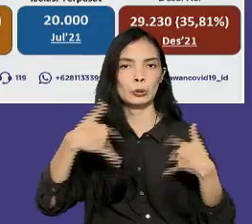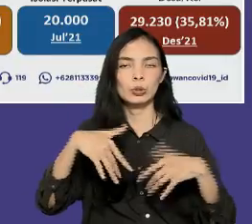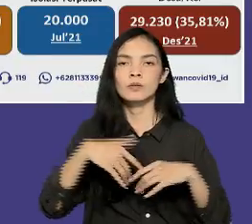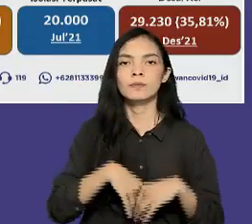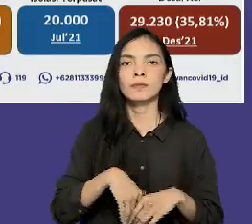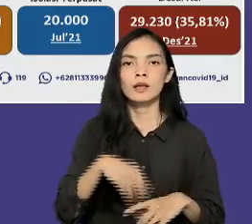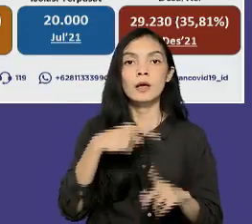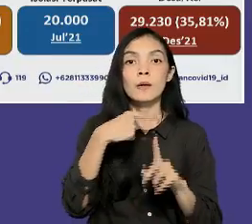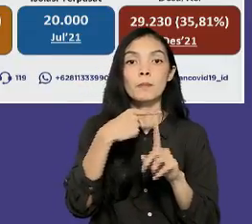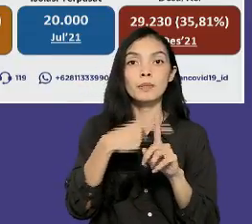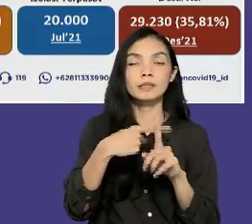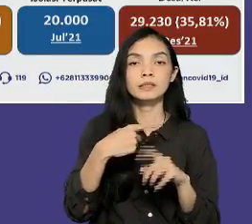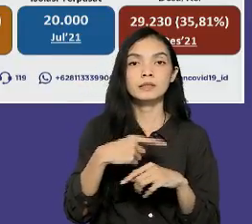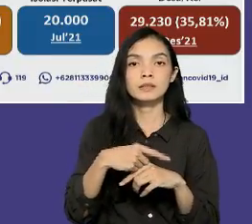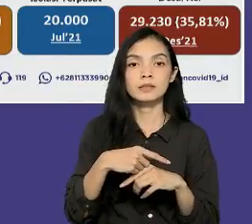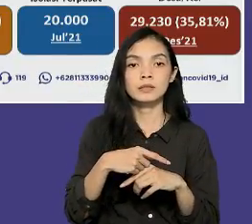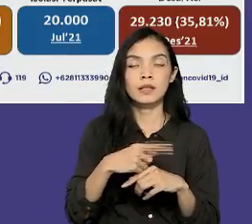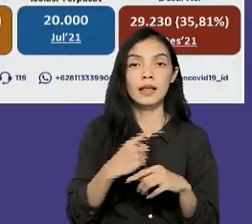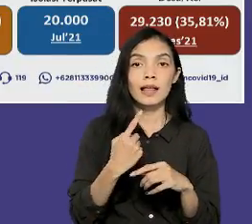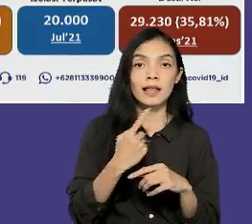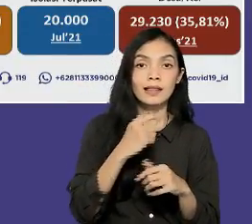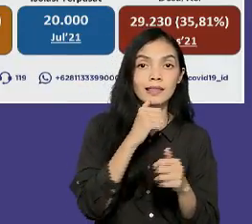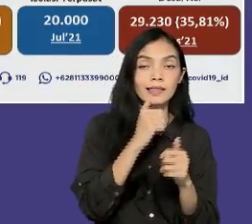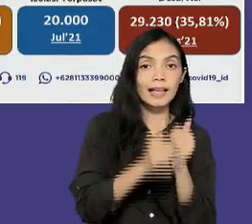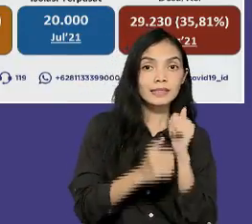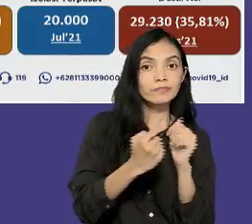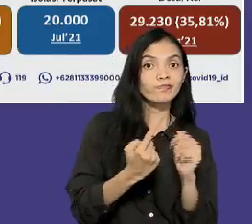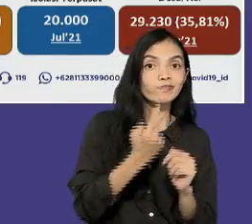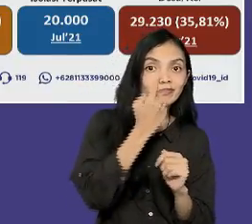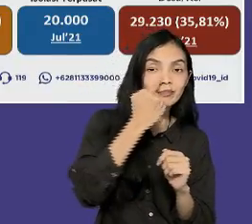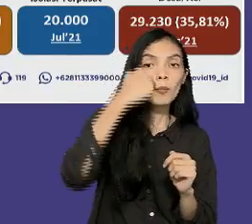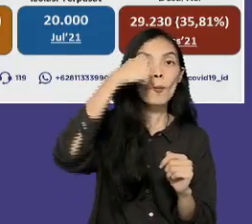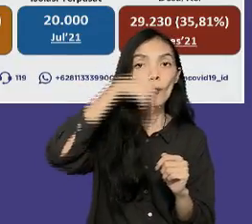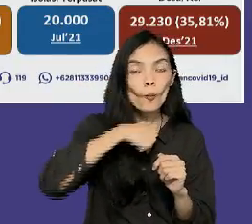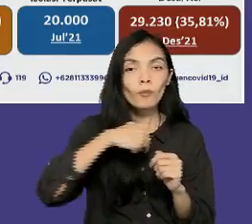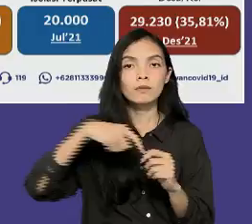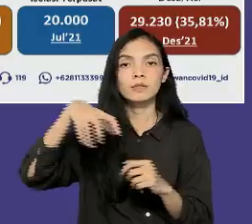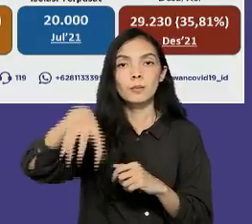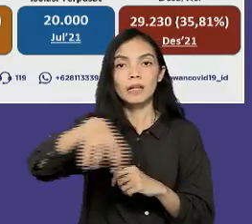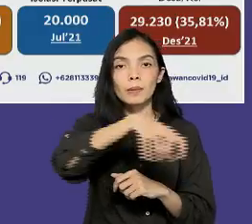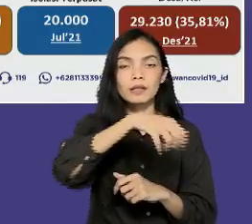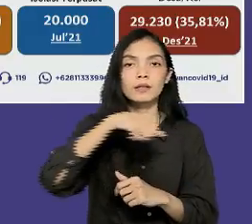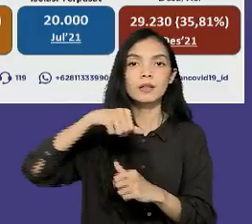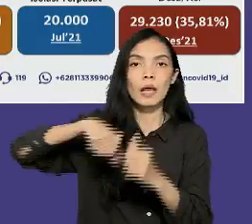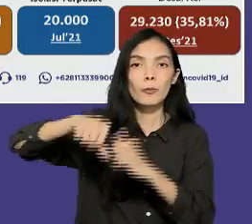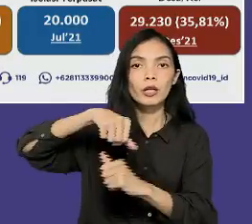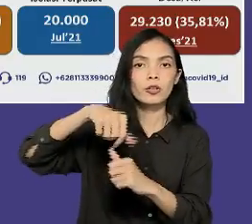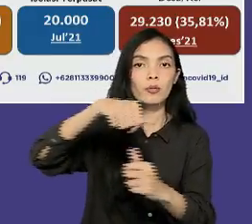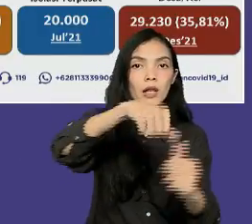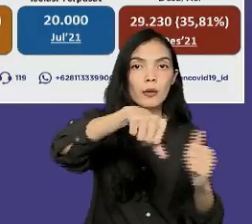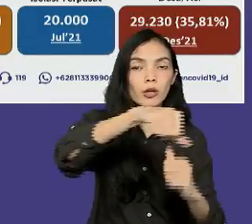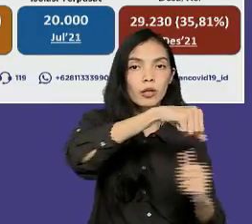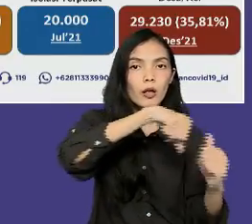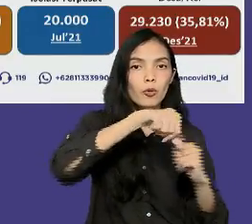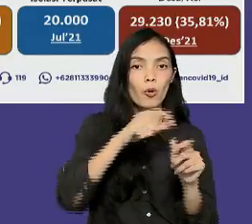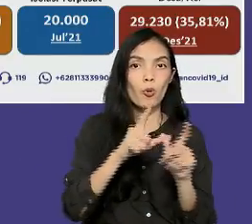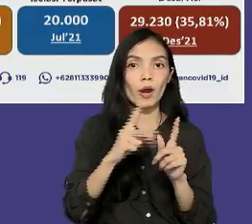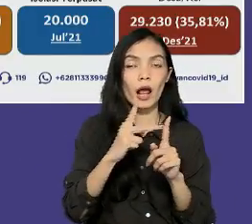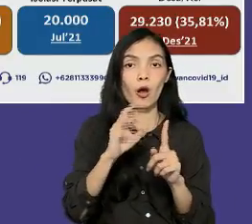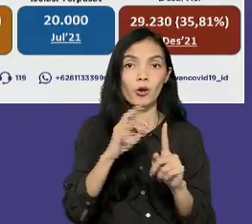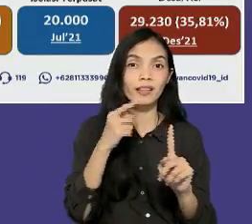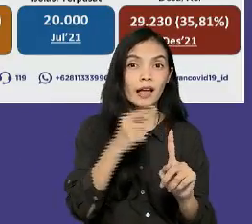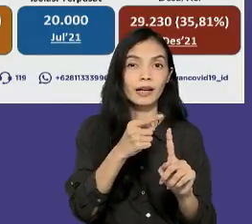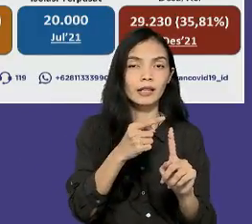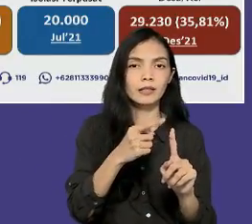pula, persentase testing yang dilakukan oleh laboratorium ini sudah jauh melebihi target testing WHO,